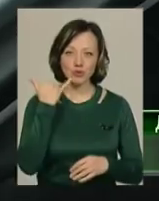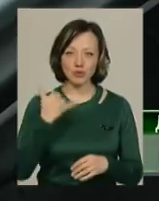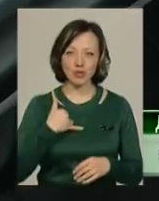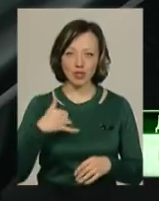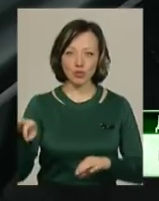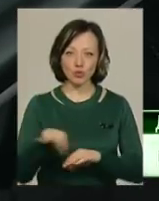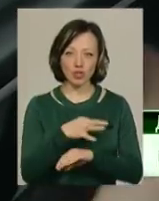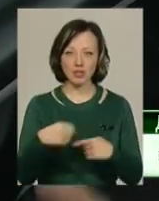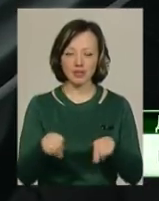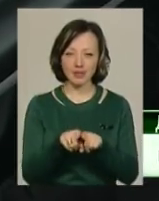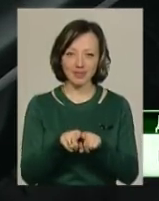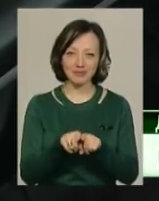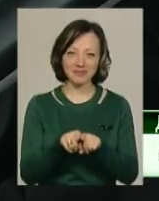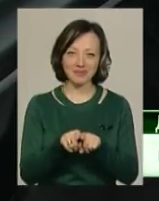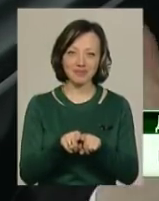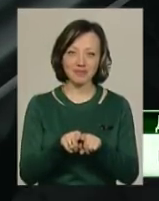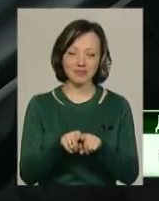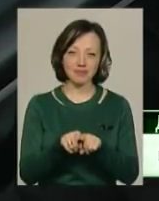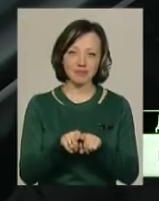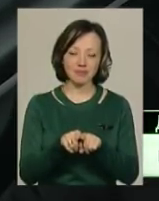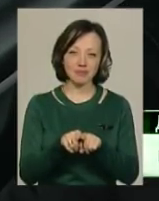телефонувала дружина, і я так от...